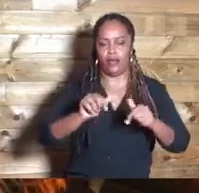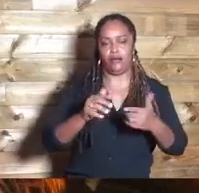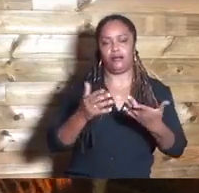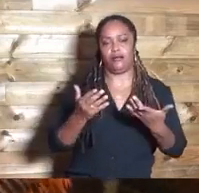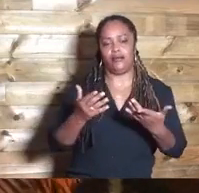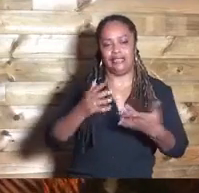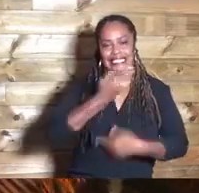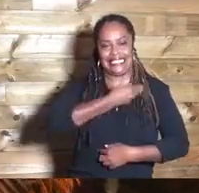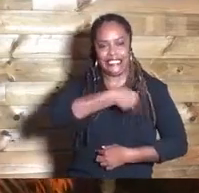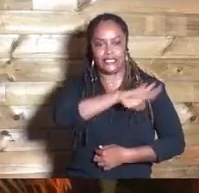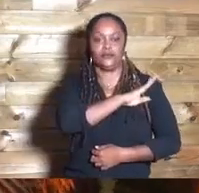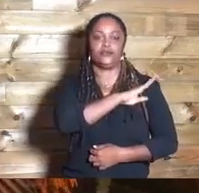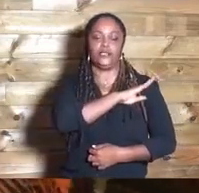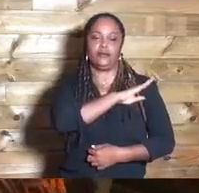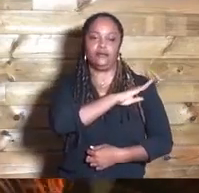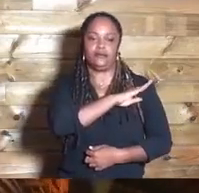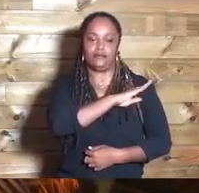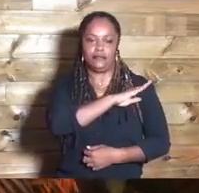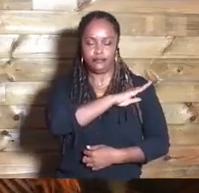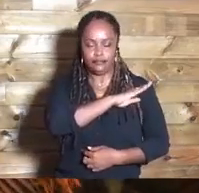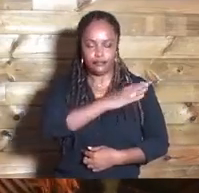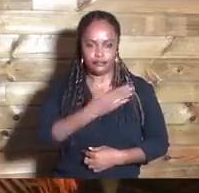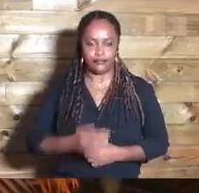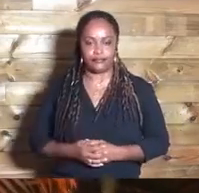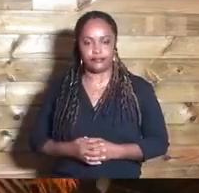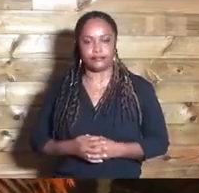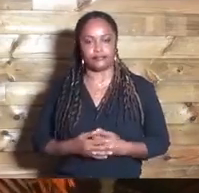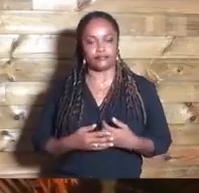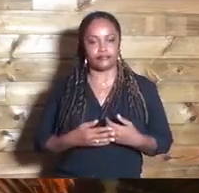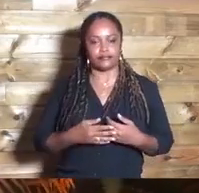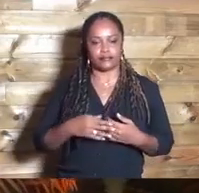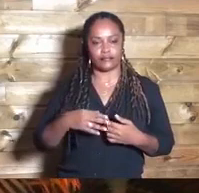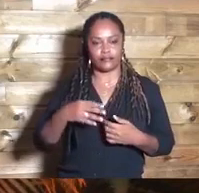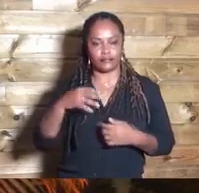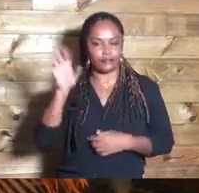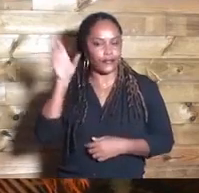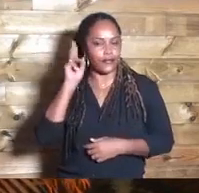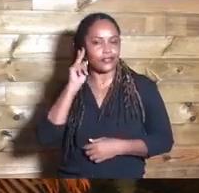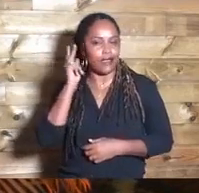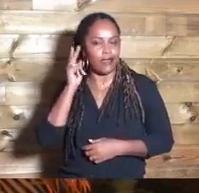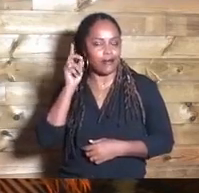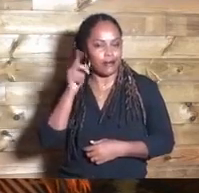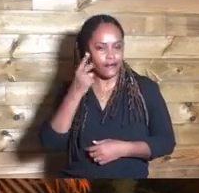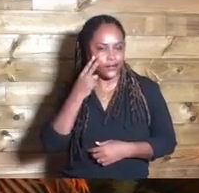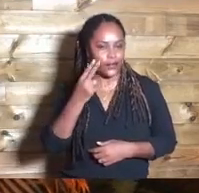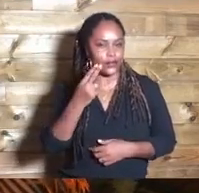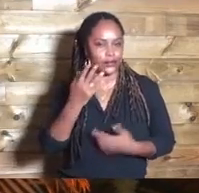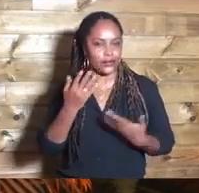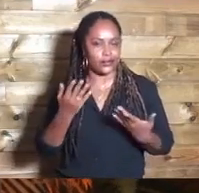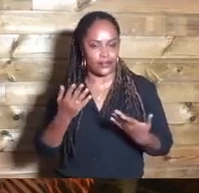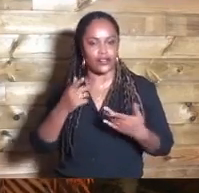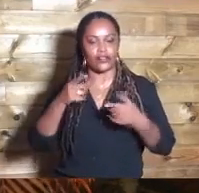ses responsabilités. Tendez, on va souffler, camarades, on va à la liberté.